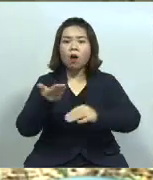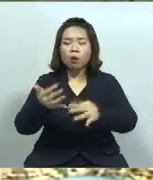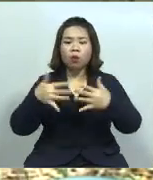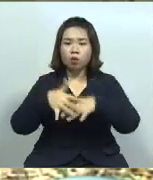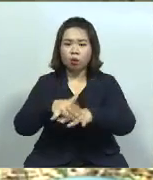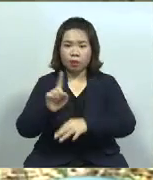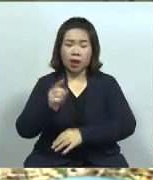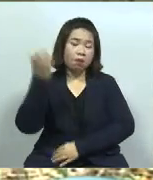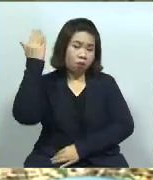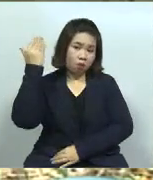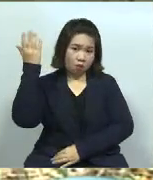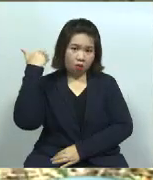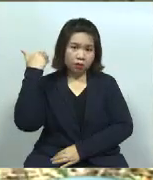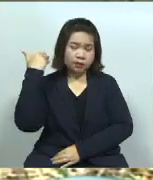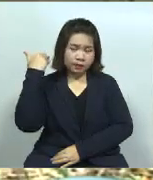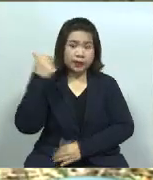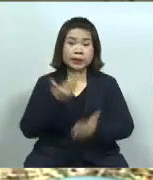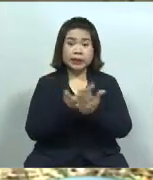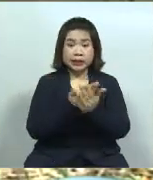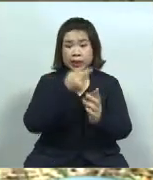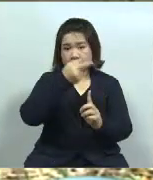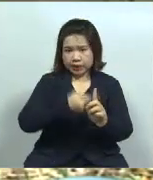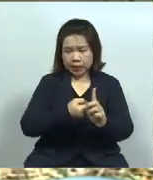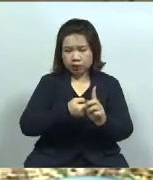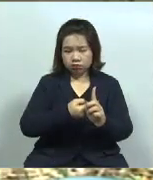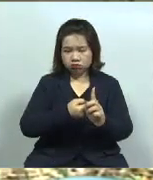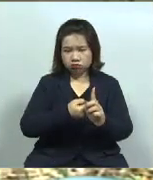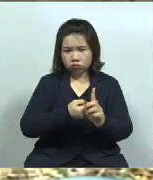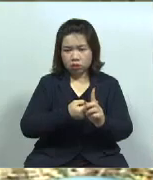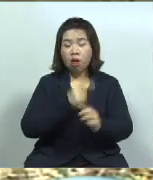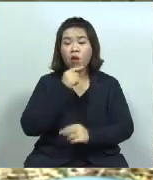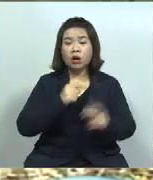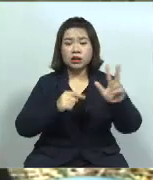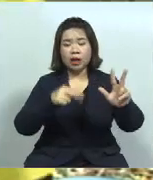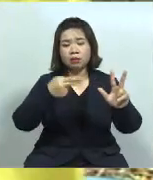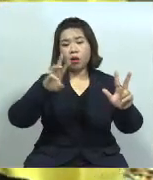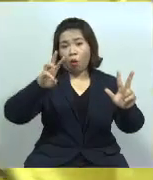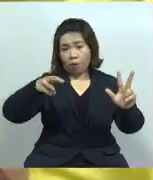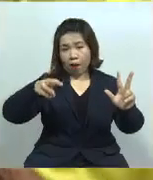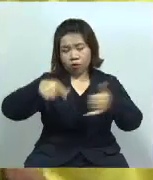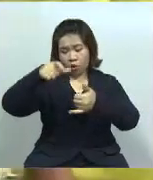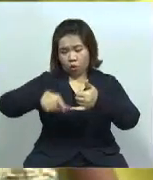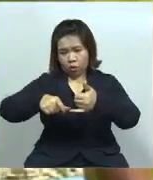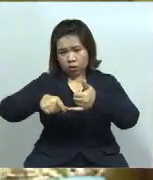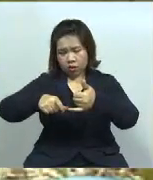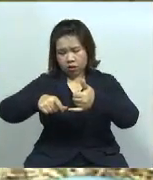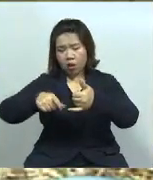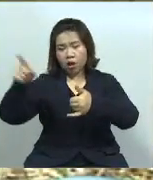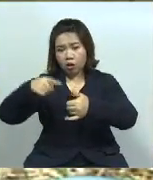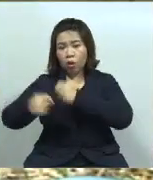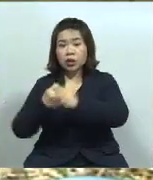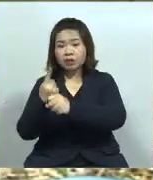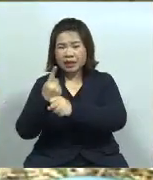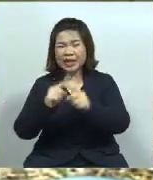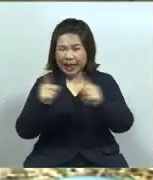ากเดิมเนี่ยนะคะรายได้อยู่ที่ต่ำกว่า 36,000 บาทต่อคนต่อปีนะคะเป็นราย